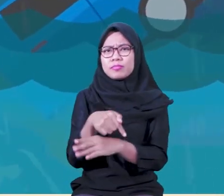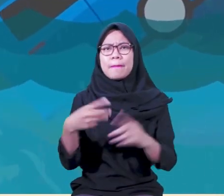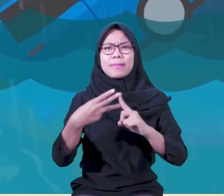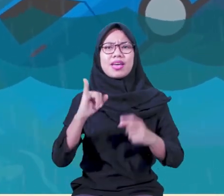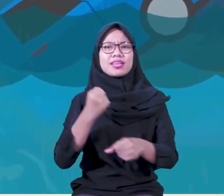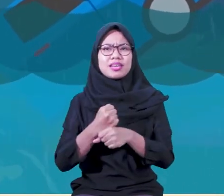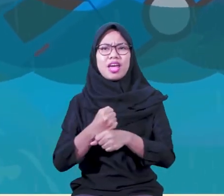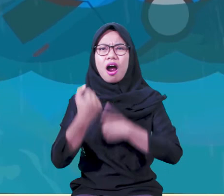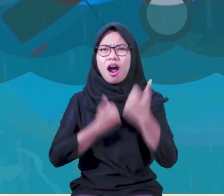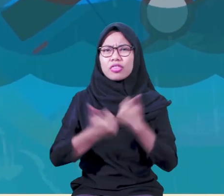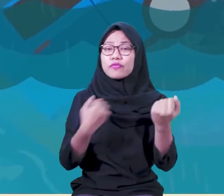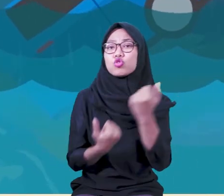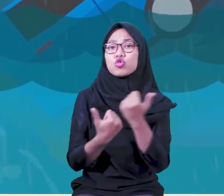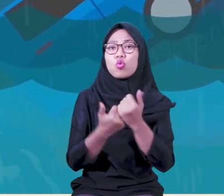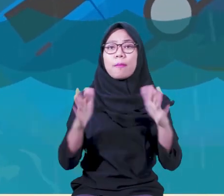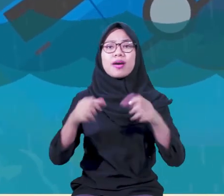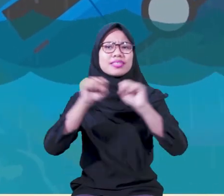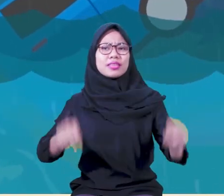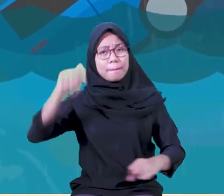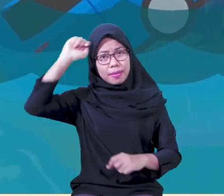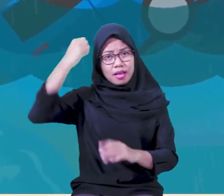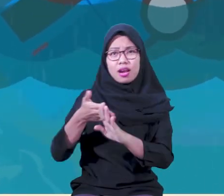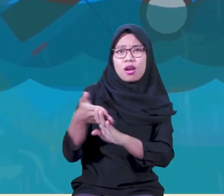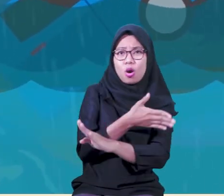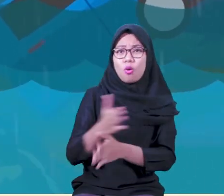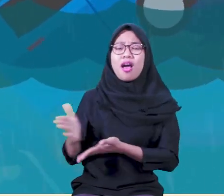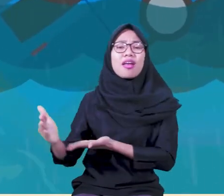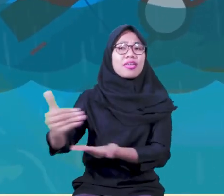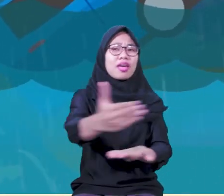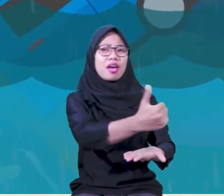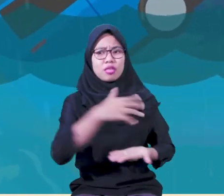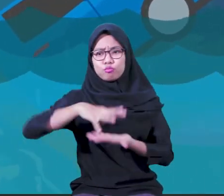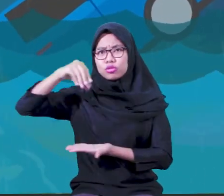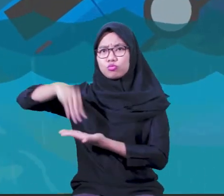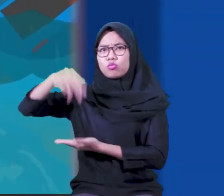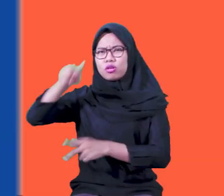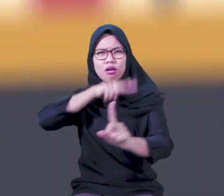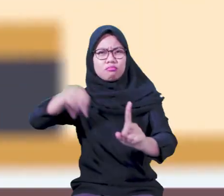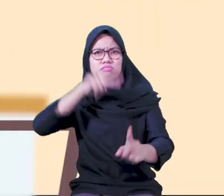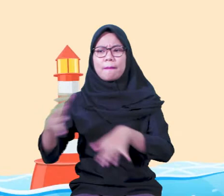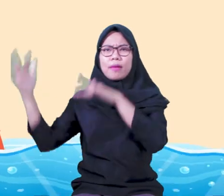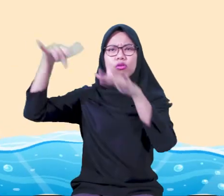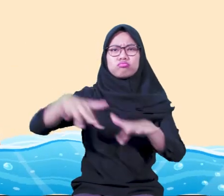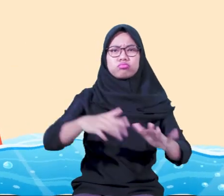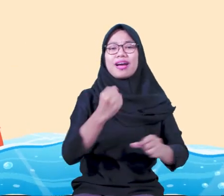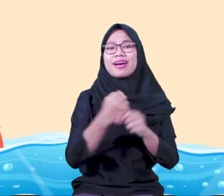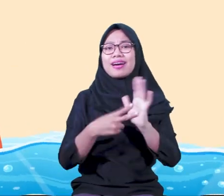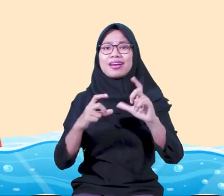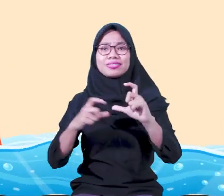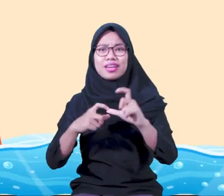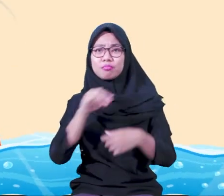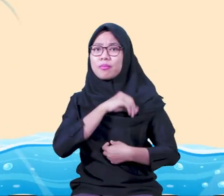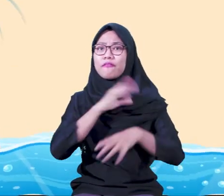sistem peringatan dini beige juga ikut aktif loh dalam mendukung sistem peringatan dini data-data yang dipanen dari stasiun